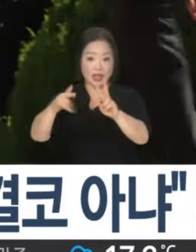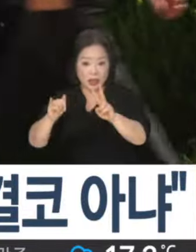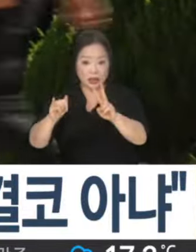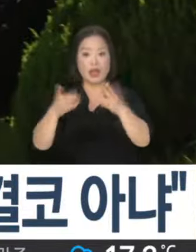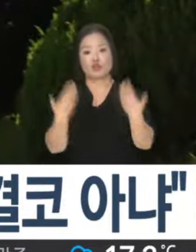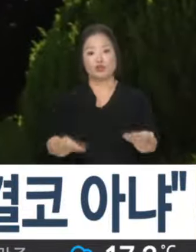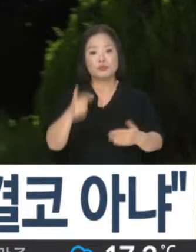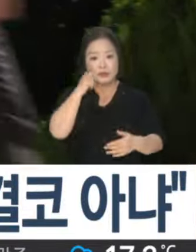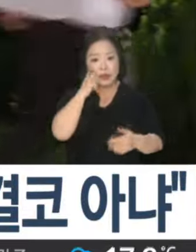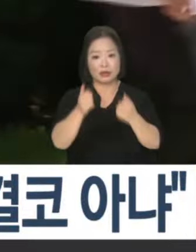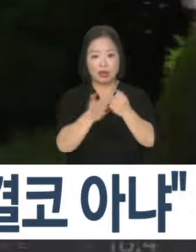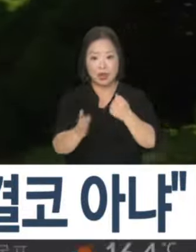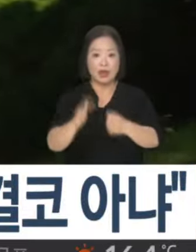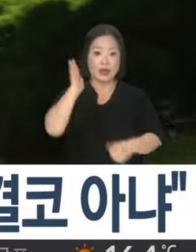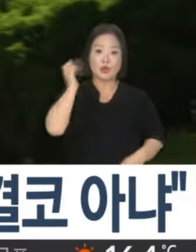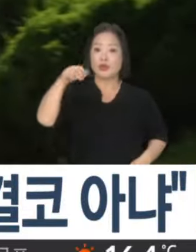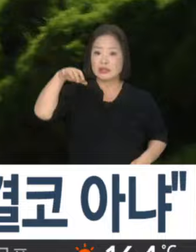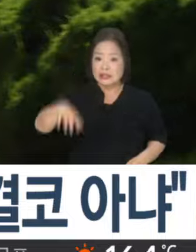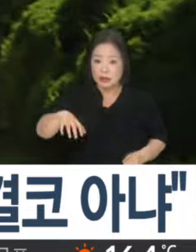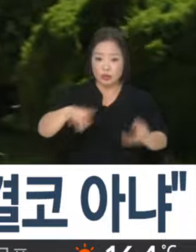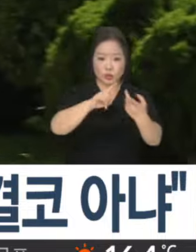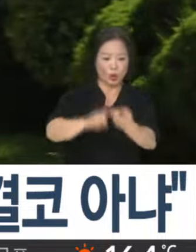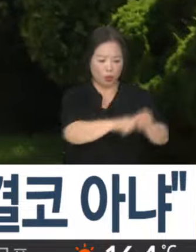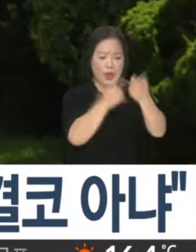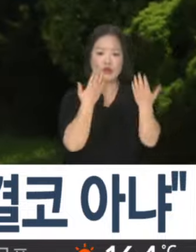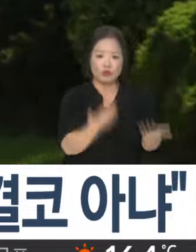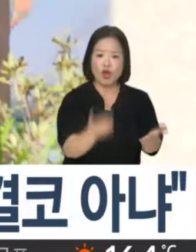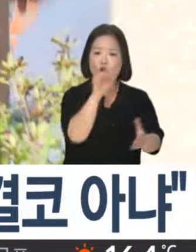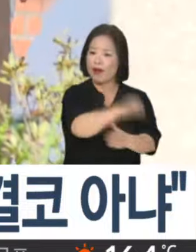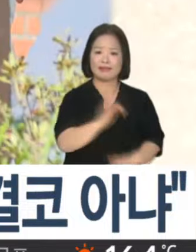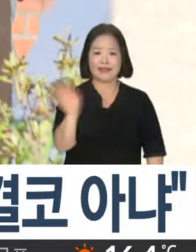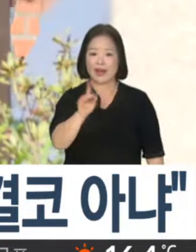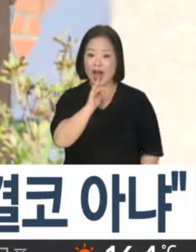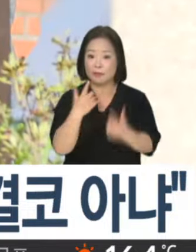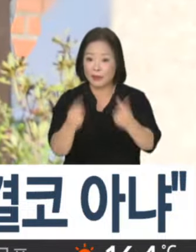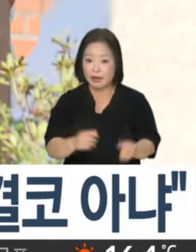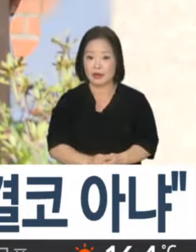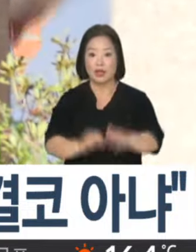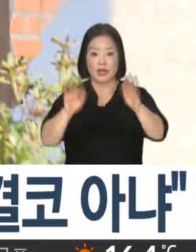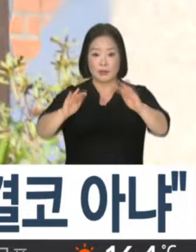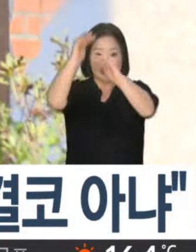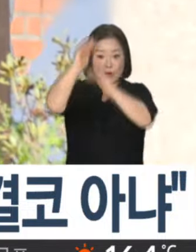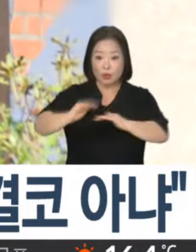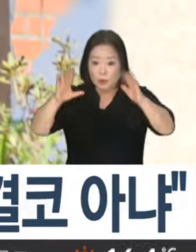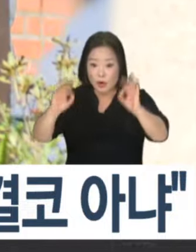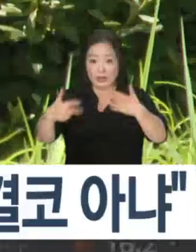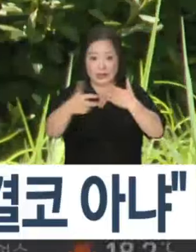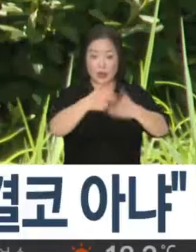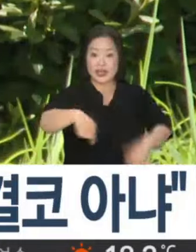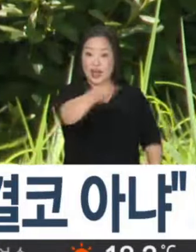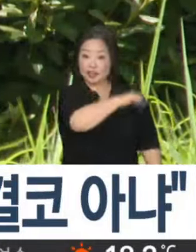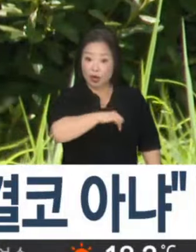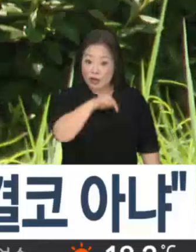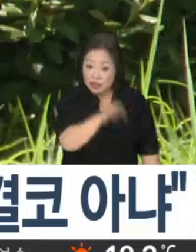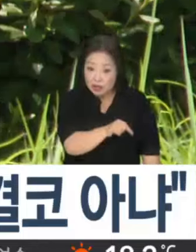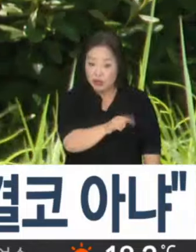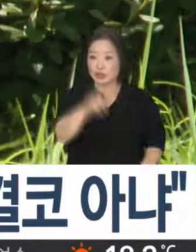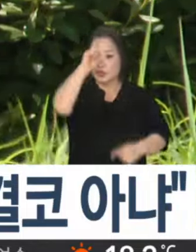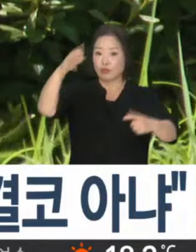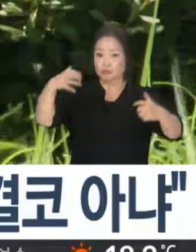전면 허용하는 건 아니라는 점을 분명히 했습니다 정부의 휴학 승인 발표에 대해 의료는 늦었지만 환영한다는